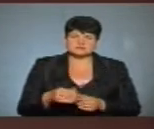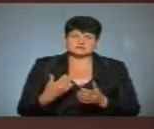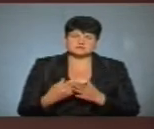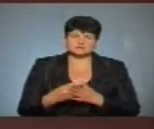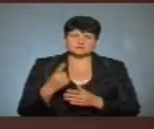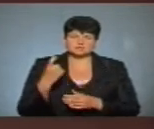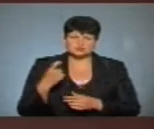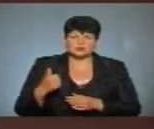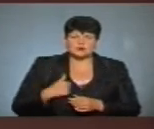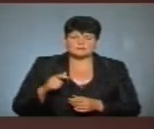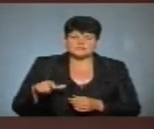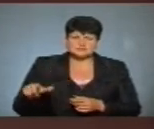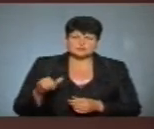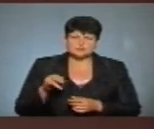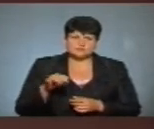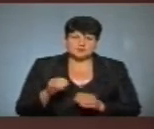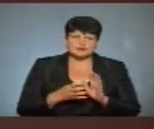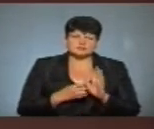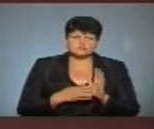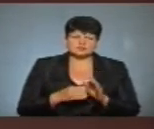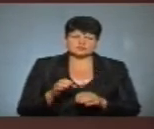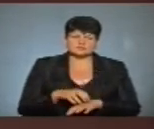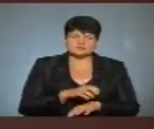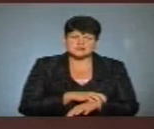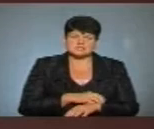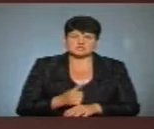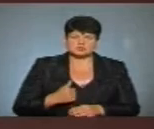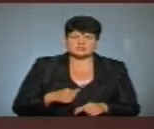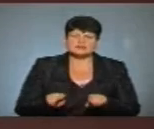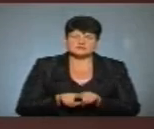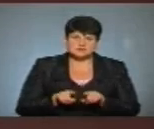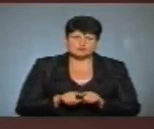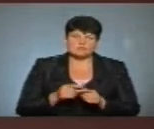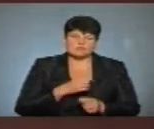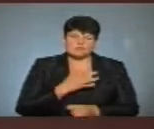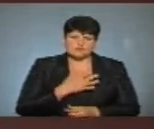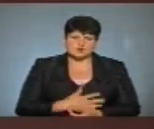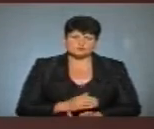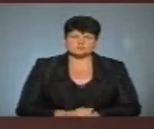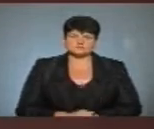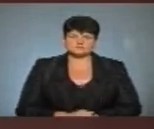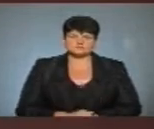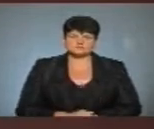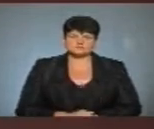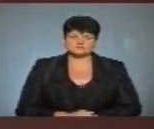100 бійців УПА і понад 900 радянських солдатів. Стільки ж поранено, розповів Тарас Мартинів.